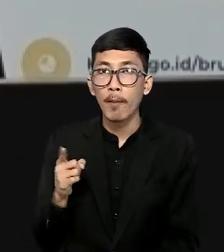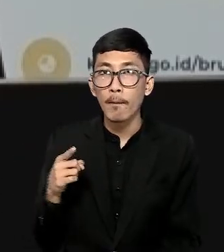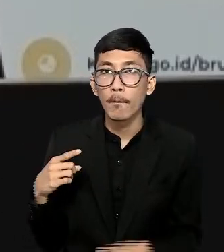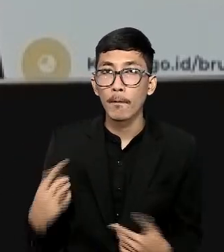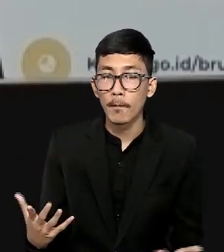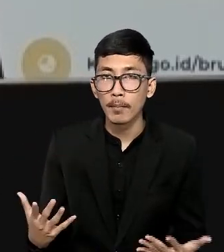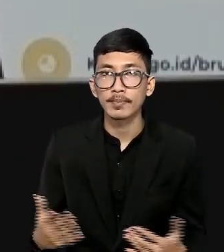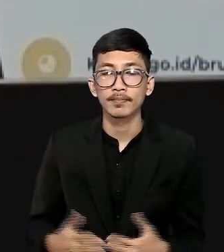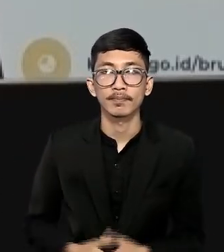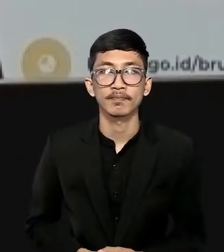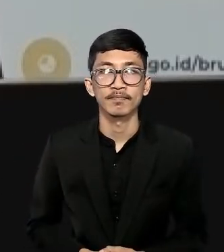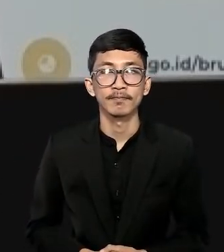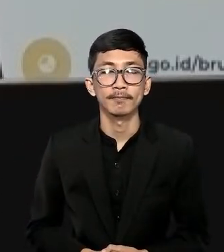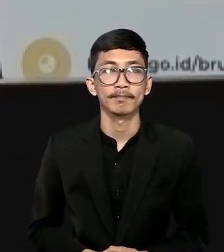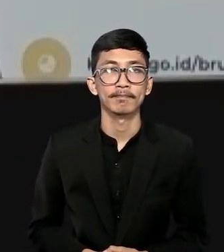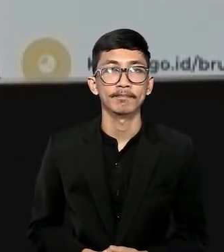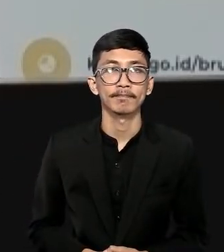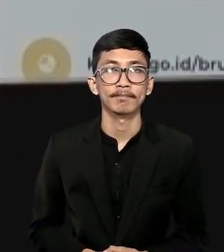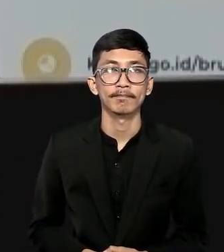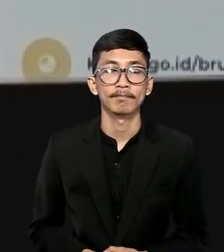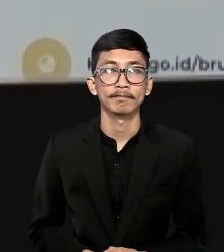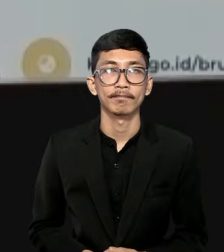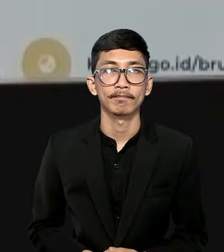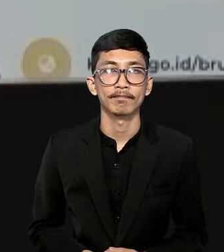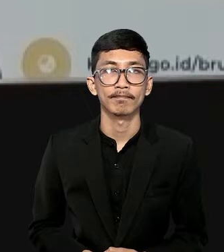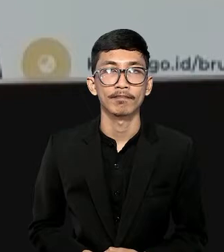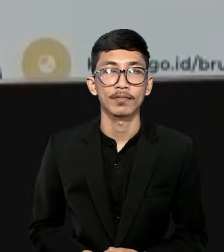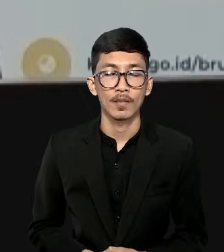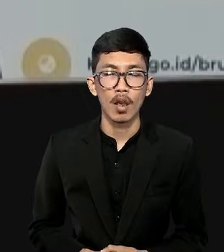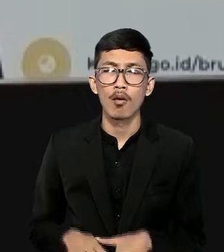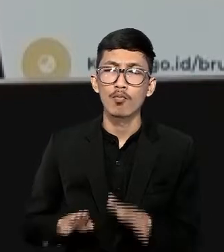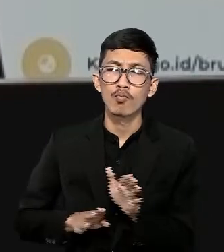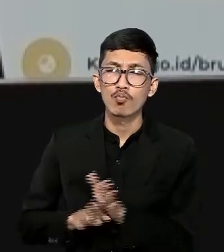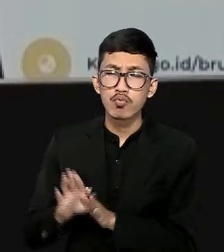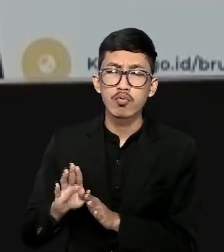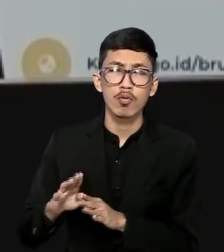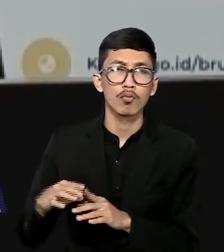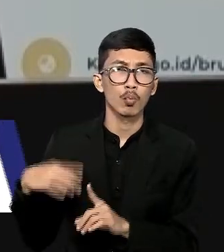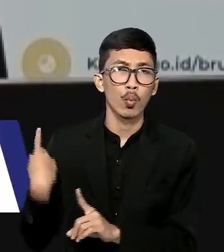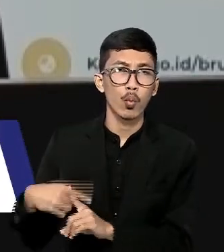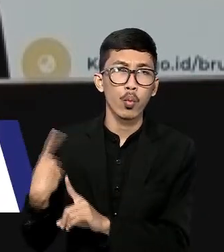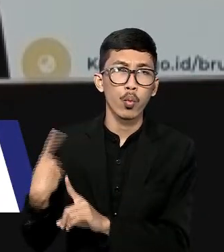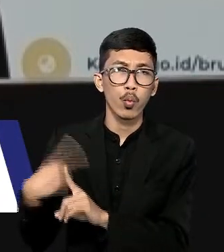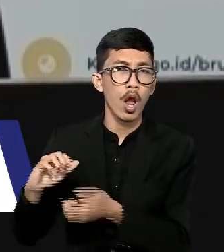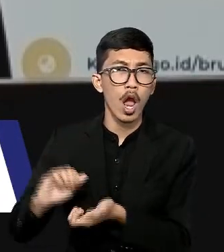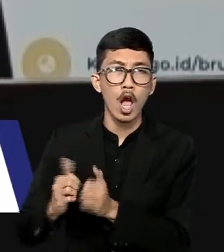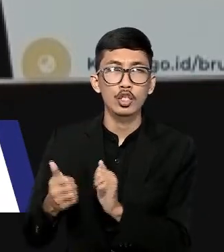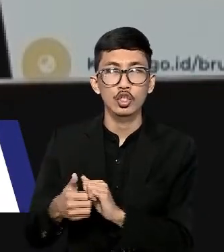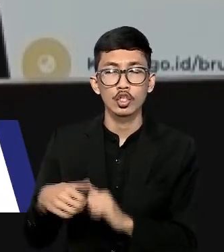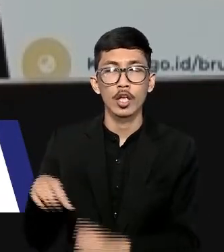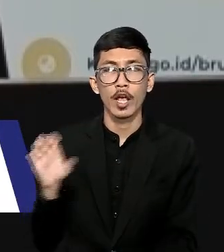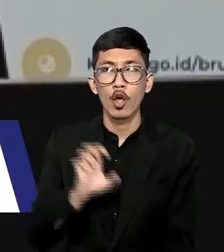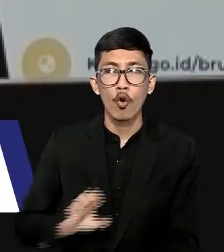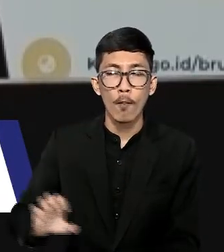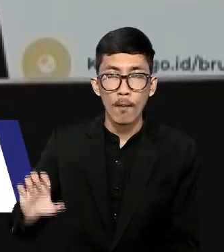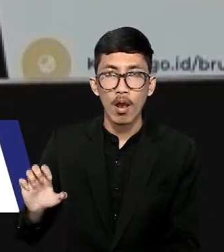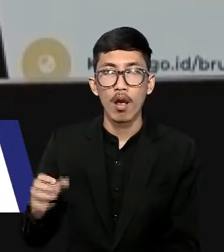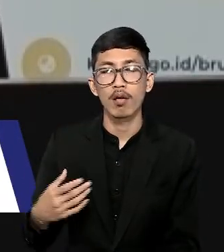ada peningkatan yang sangat drastis sekali eksponensial kasus di Eropa